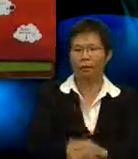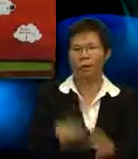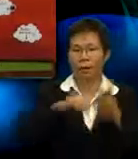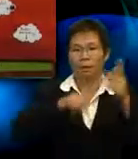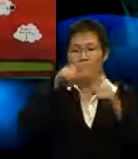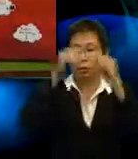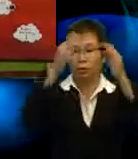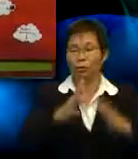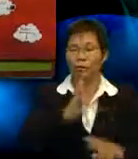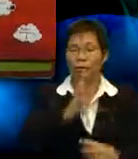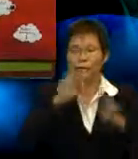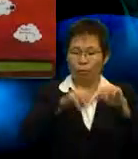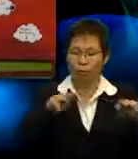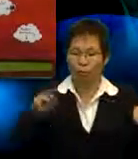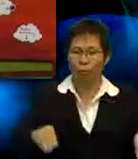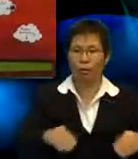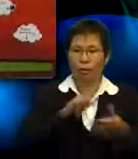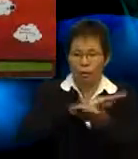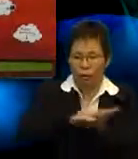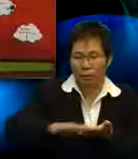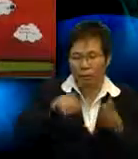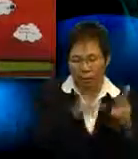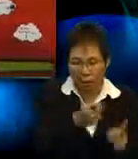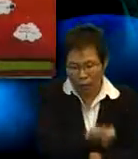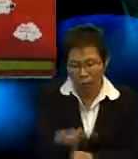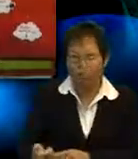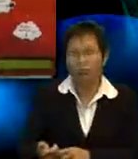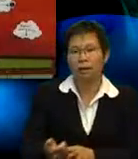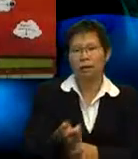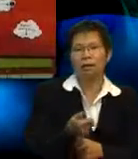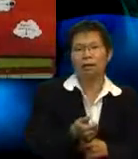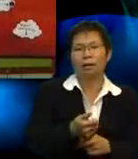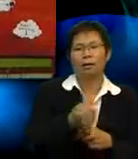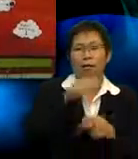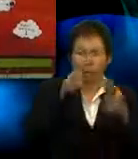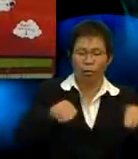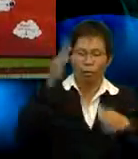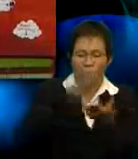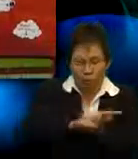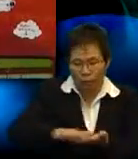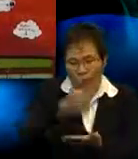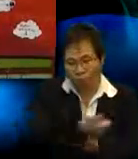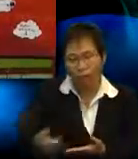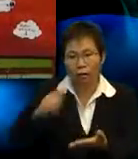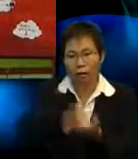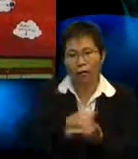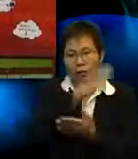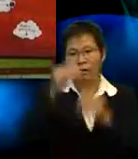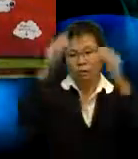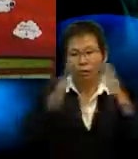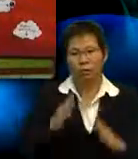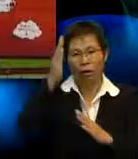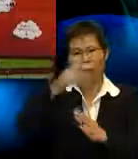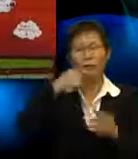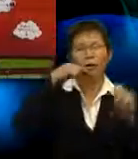kata murid-murid kemaskan alatan sekian, murid-murid akan mengemas alatan-alatan kamu dan cikgu akan mengarahkan